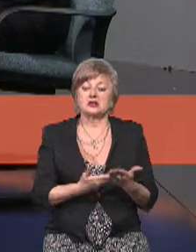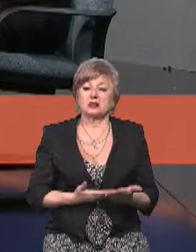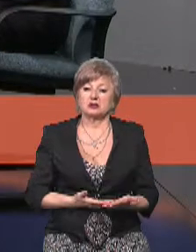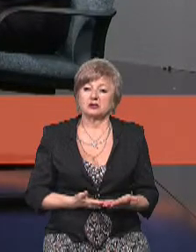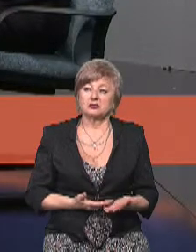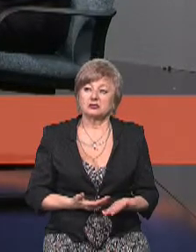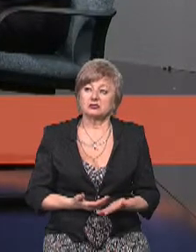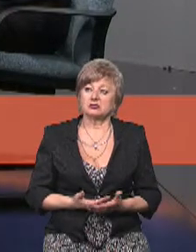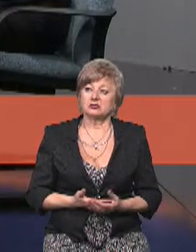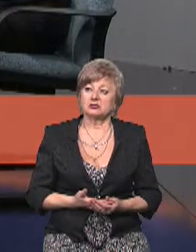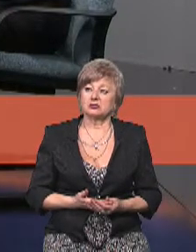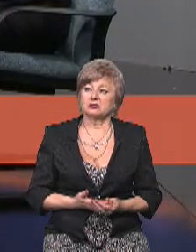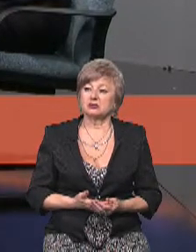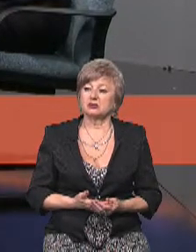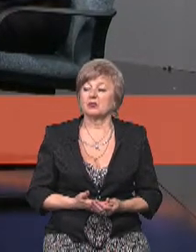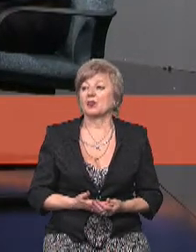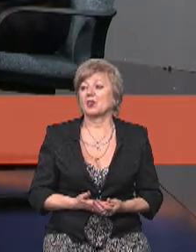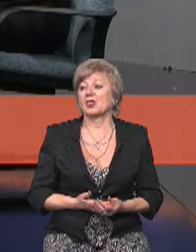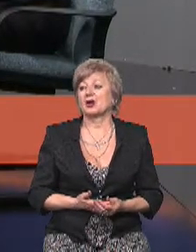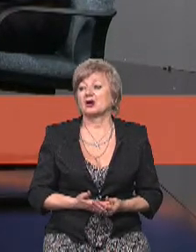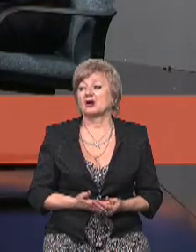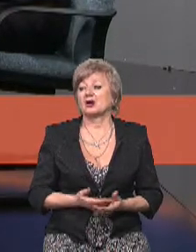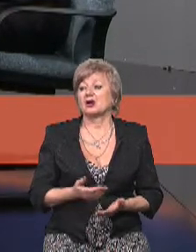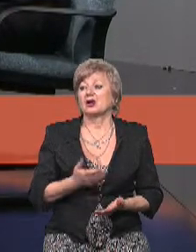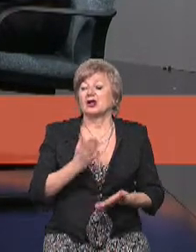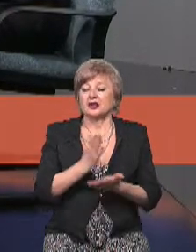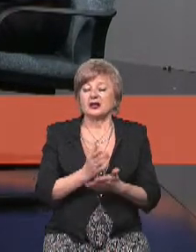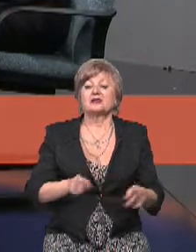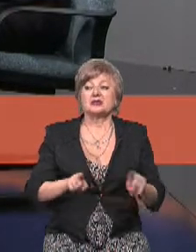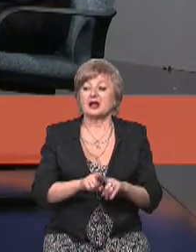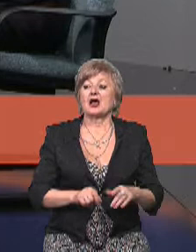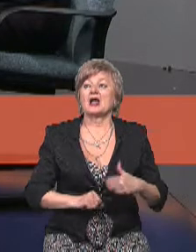згадував. Давайте я відповім на це питання. Є така база